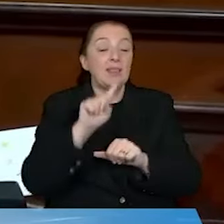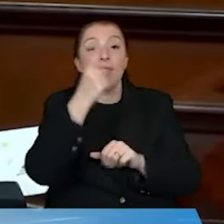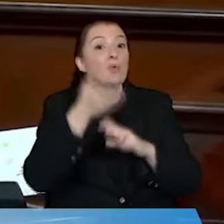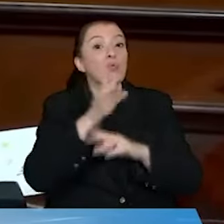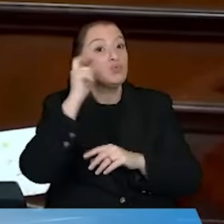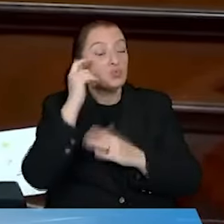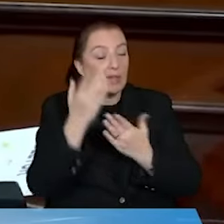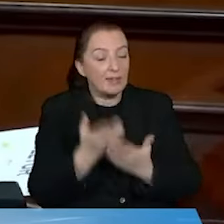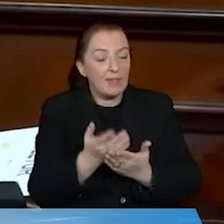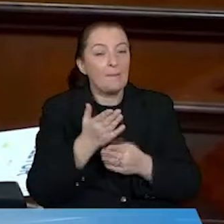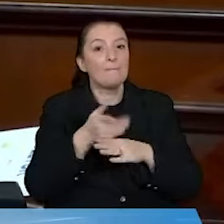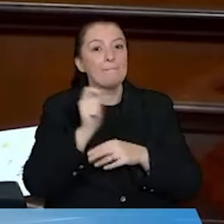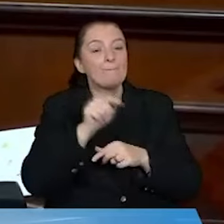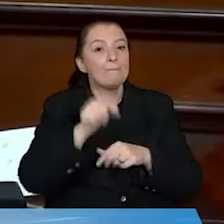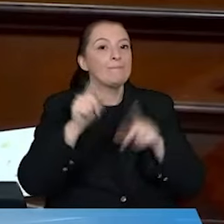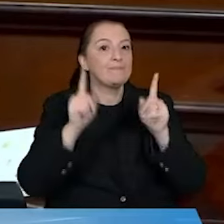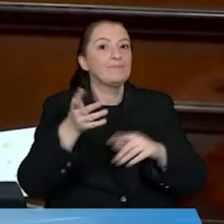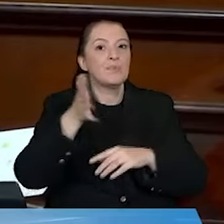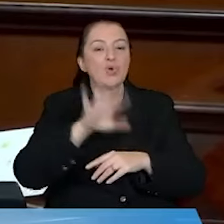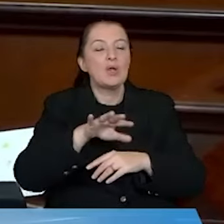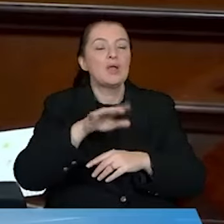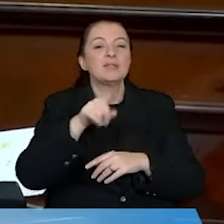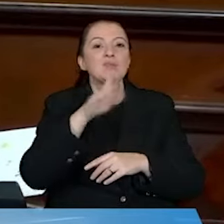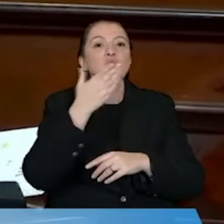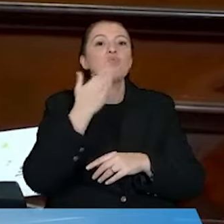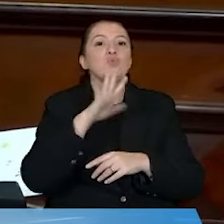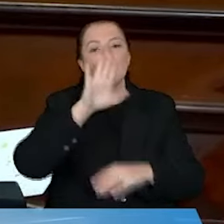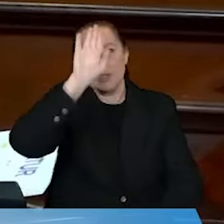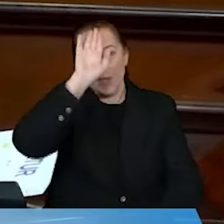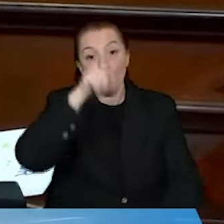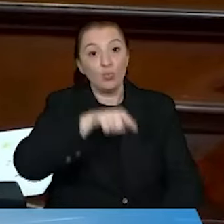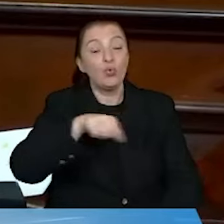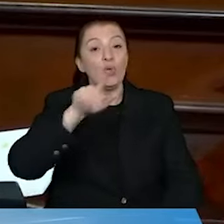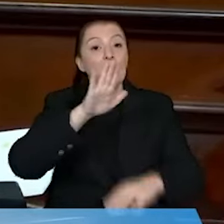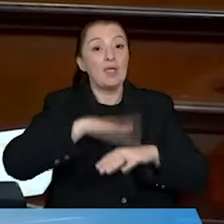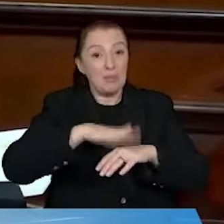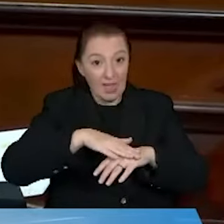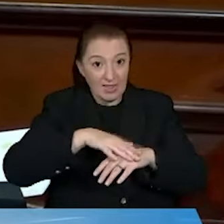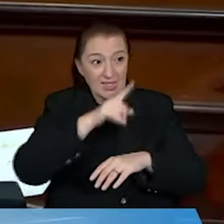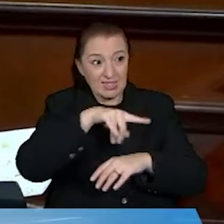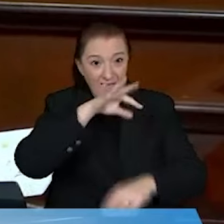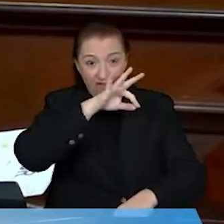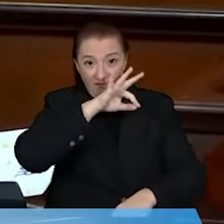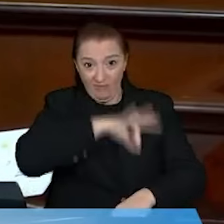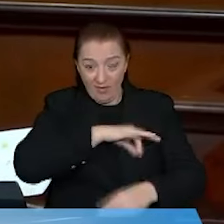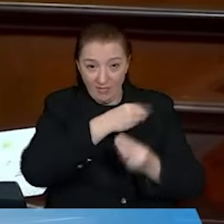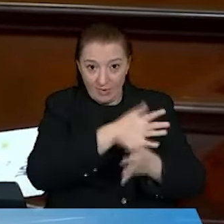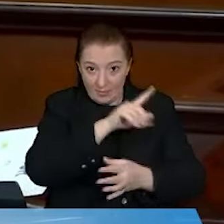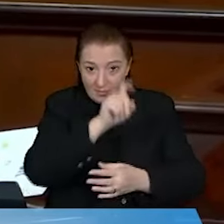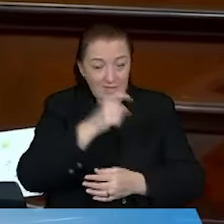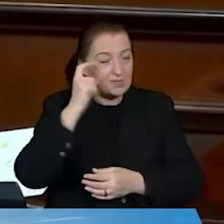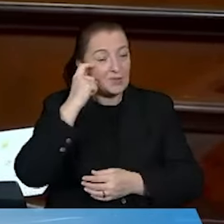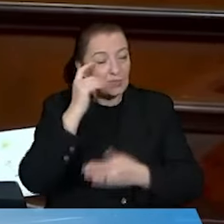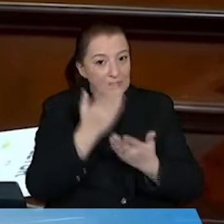kısım, gerçekten de bu dönemden sonra yoksunuz. İstanbullu bu yapılanları yanınıza bırakır mı sanıyorsunuz? İstanbul'un